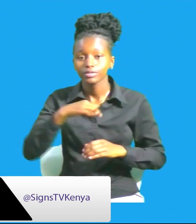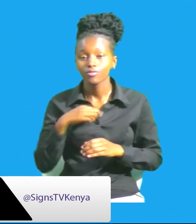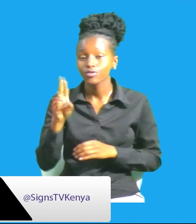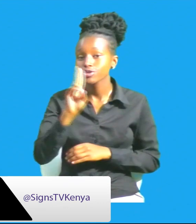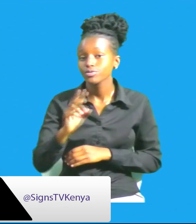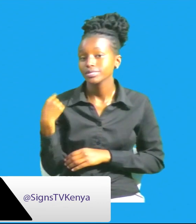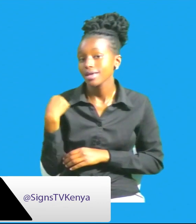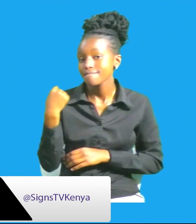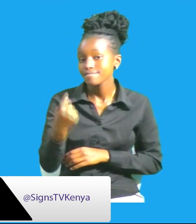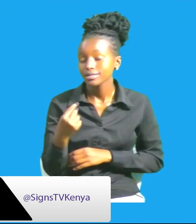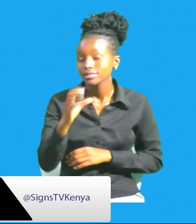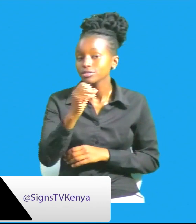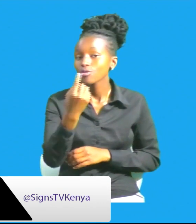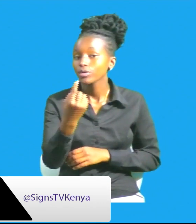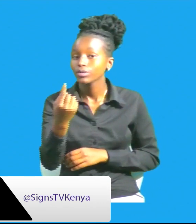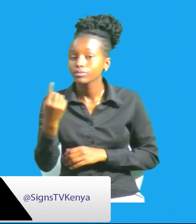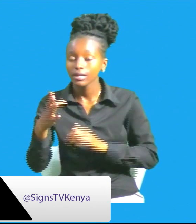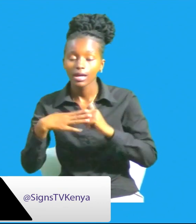nambari